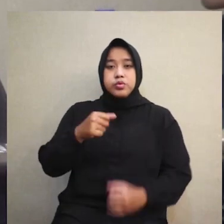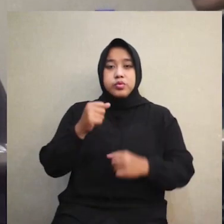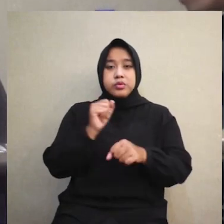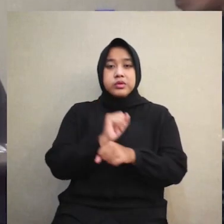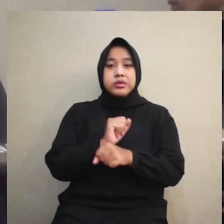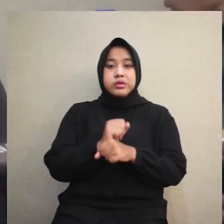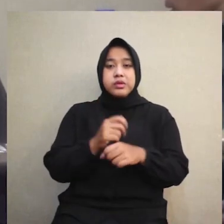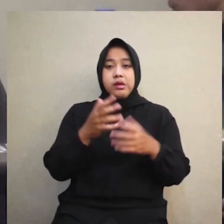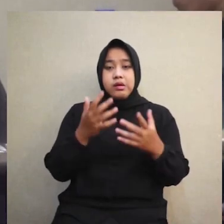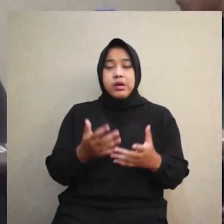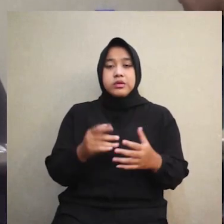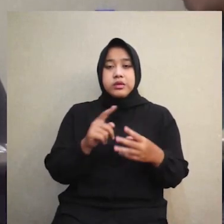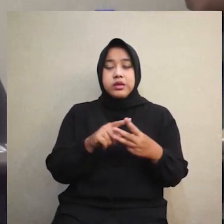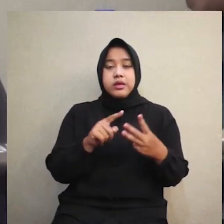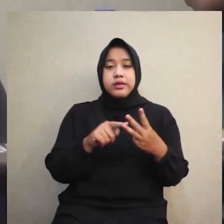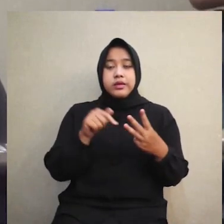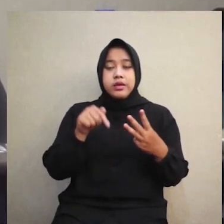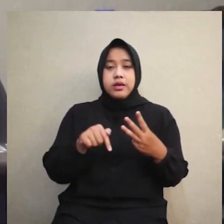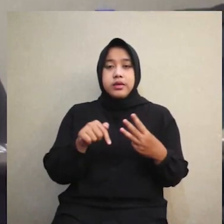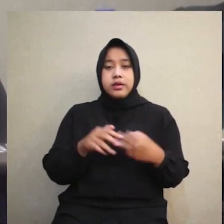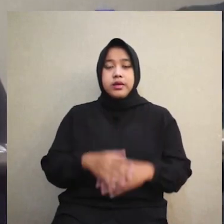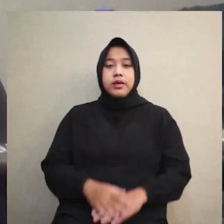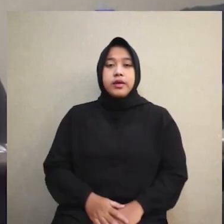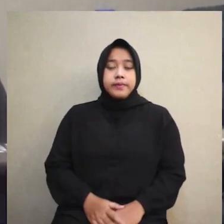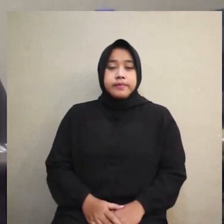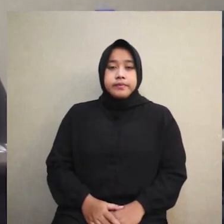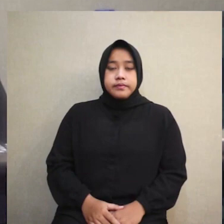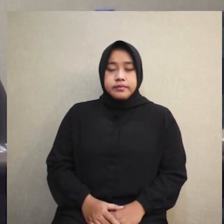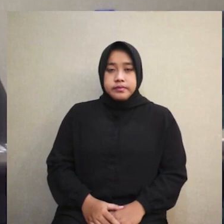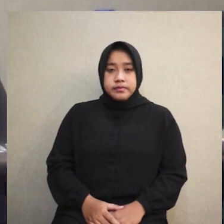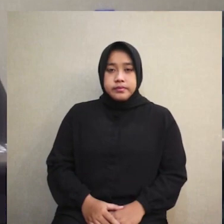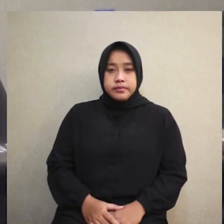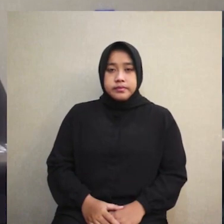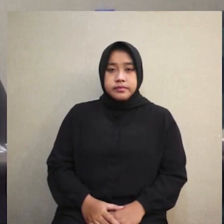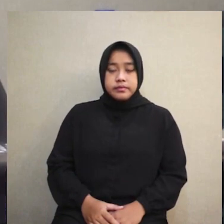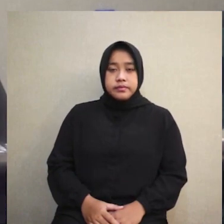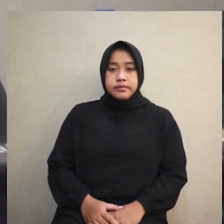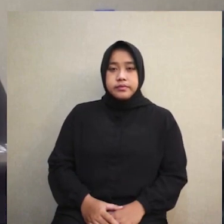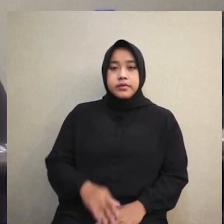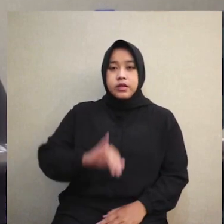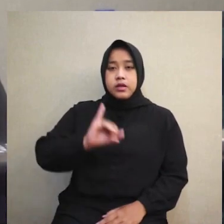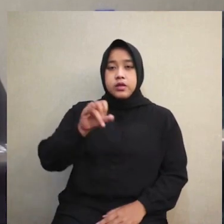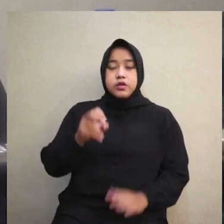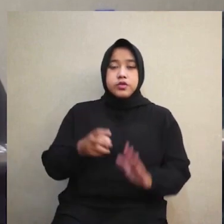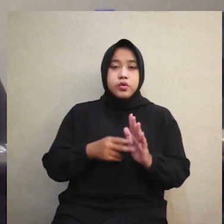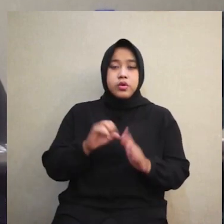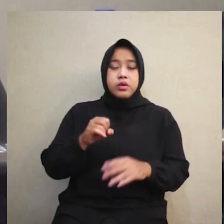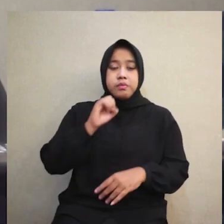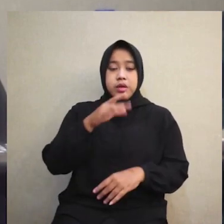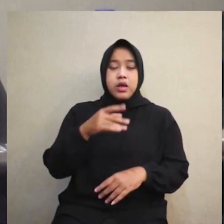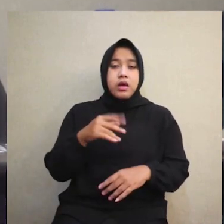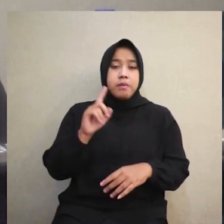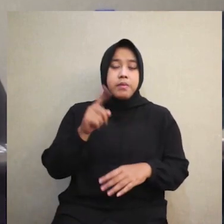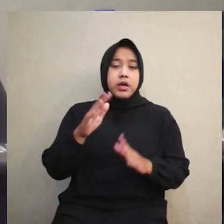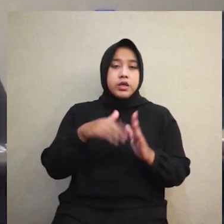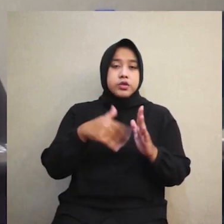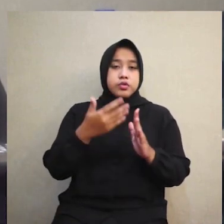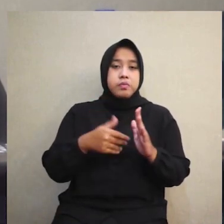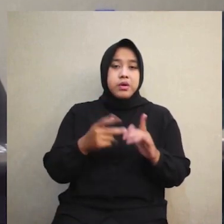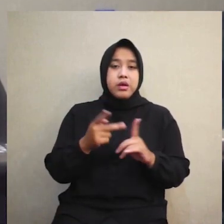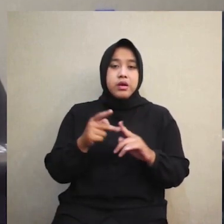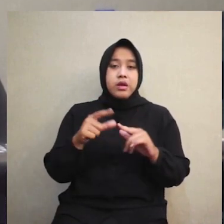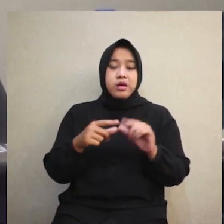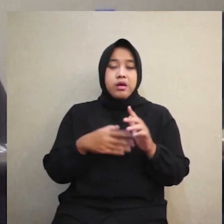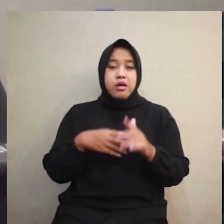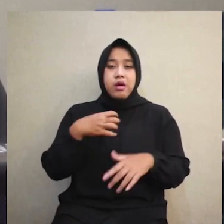keras untuk ketiga hal tadi yang jika tadi Mas Joni sudah singgung jika menggunakan instrumen HAM maka